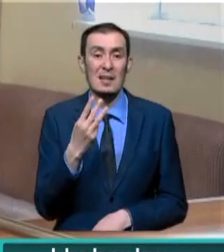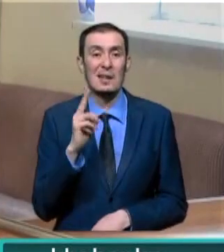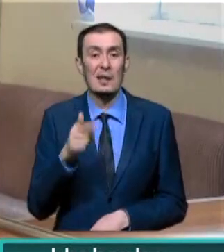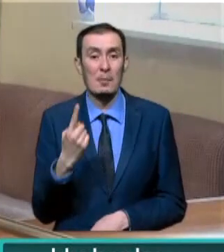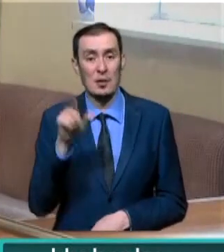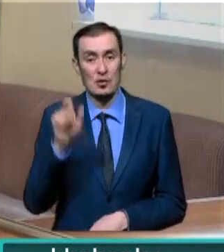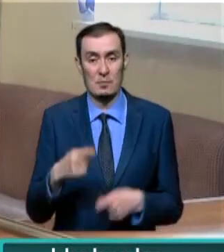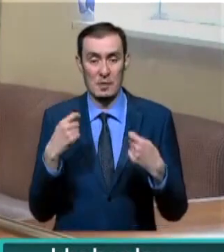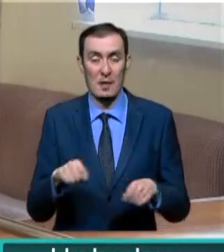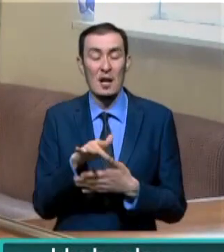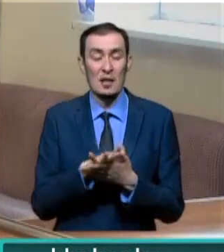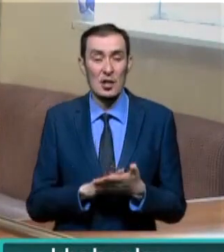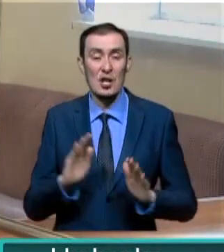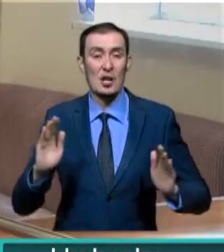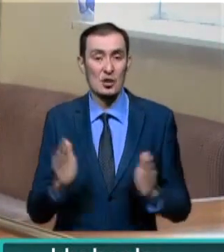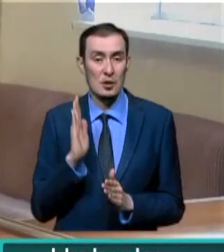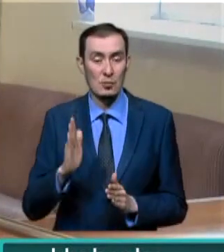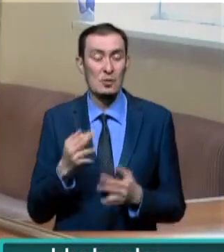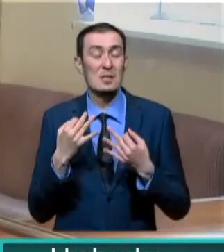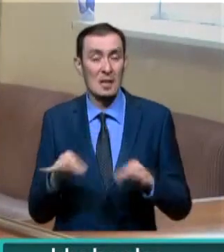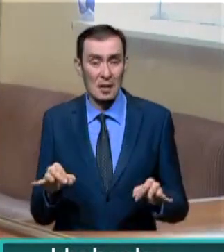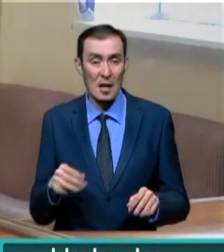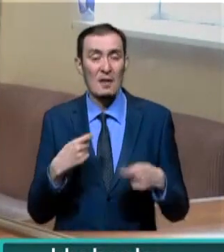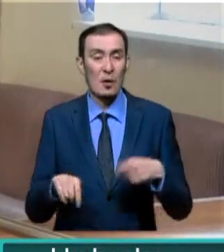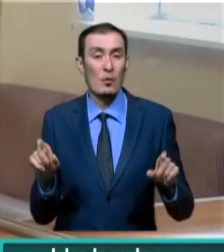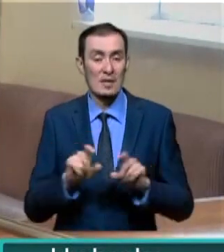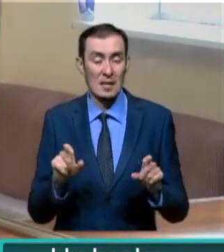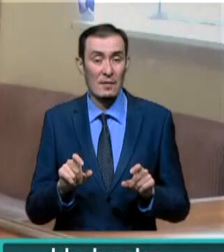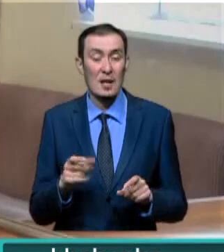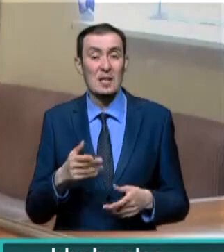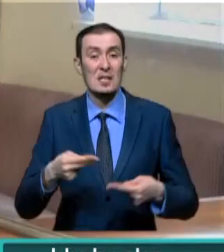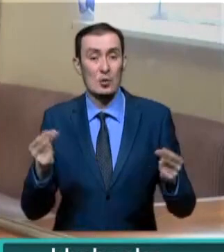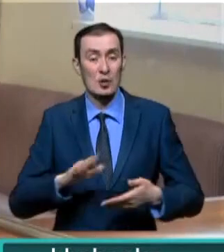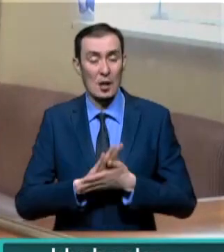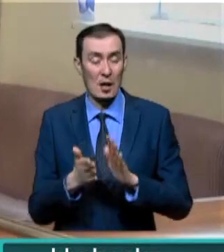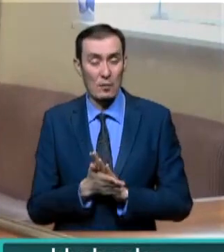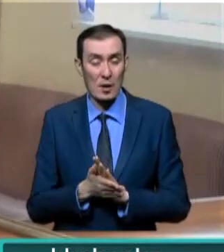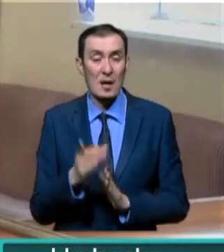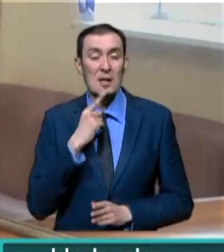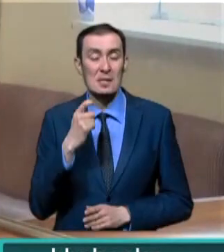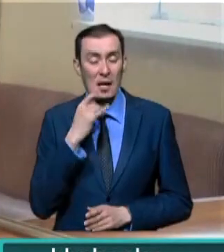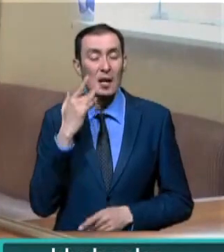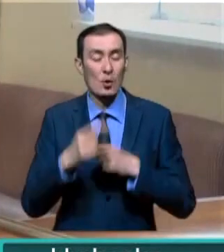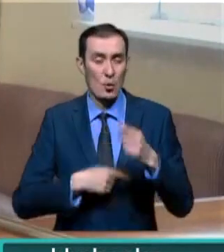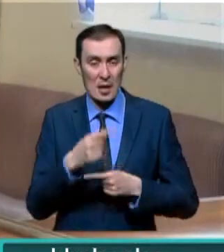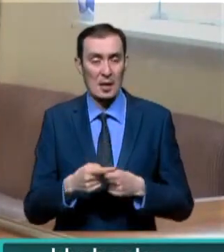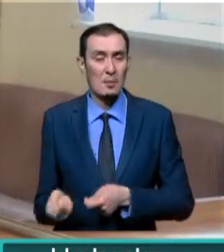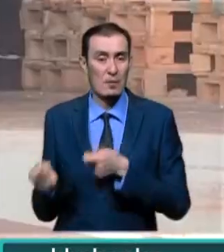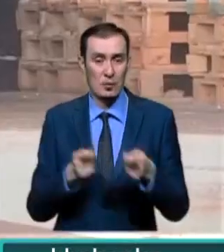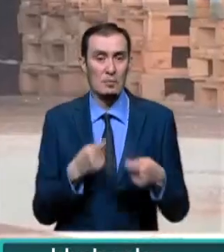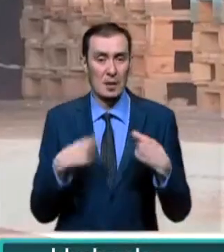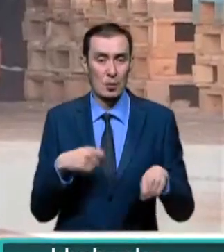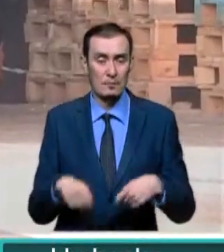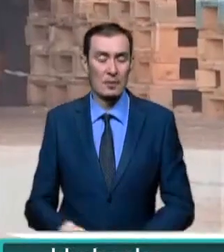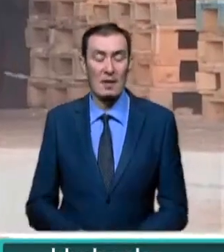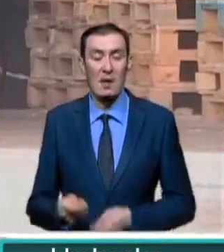одни руки. В дальнейшем ограничения будут сняты. В торговых сетях, с которыми заключены договоры, сахар регулярно отпускается.